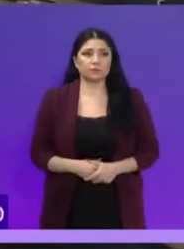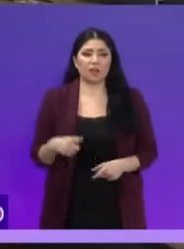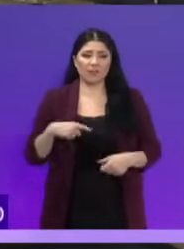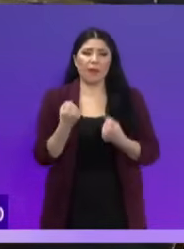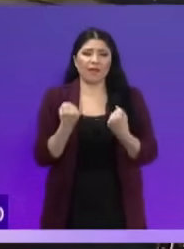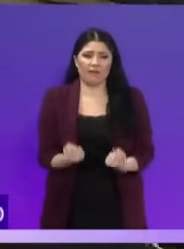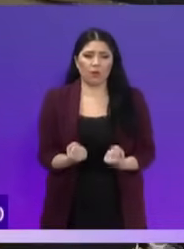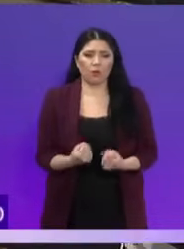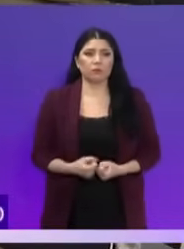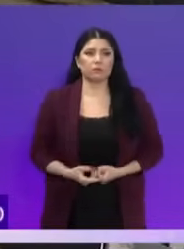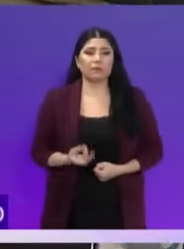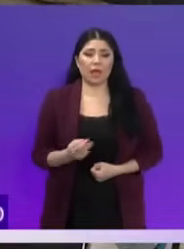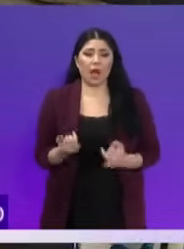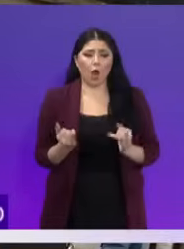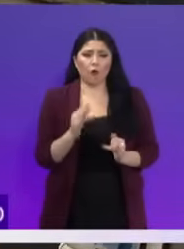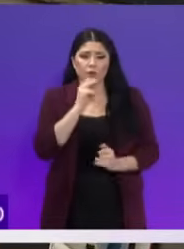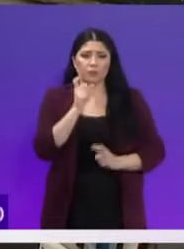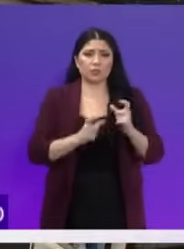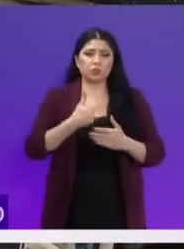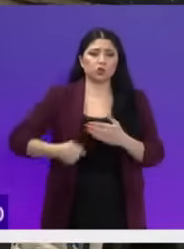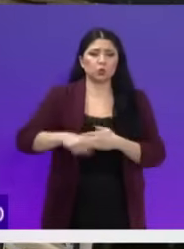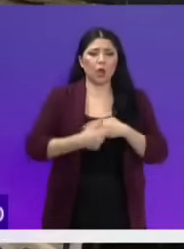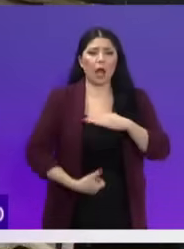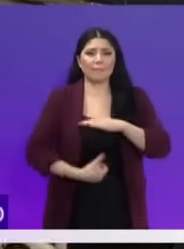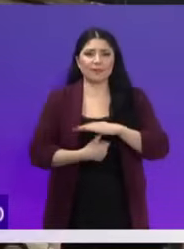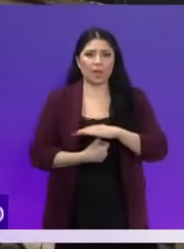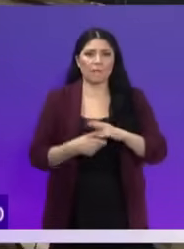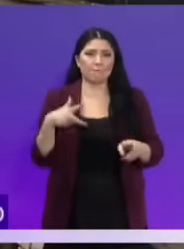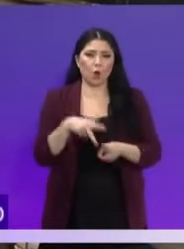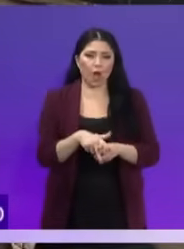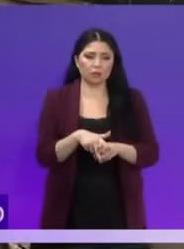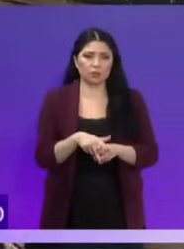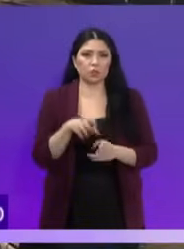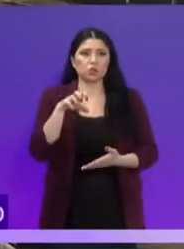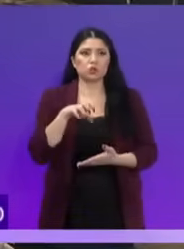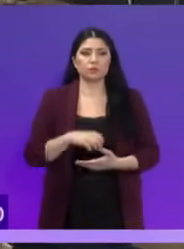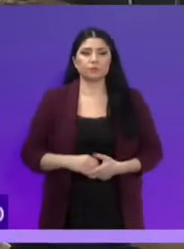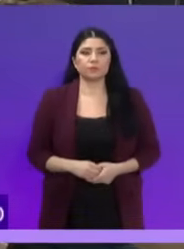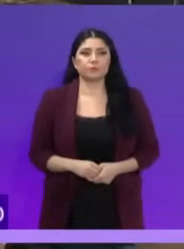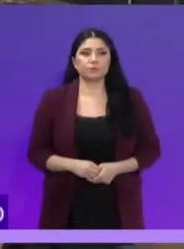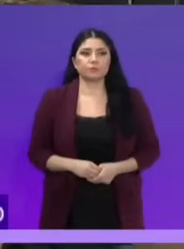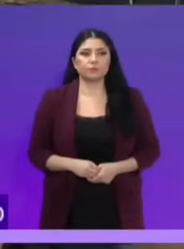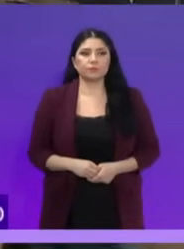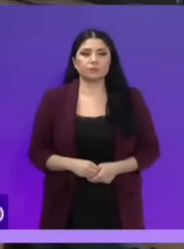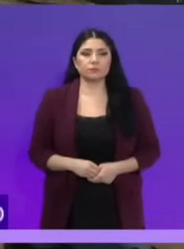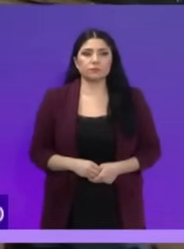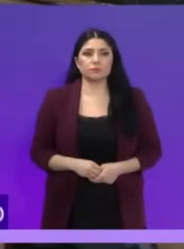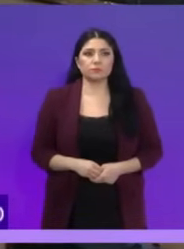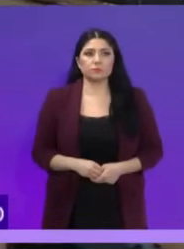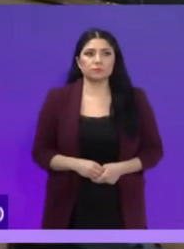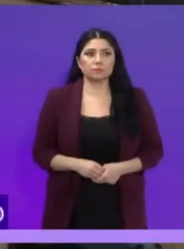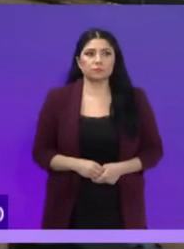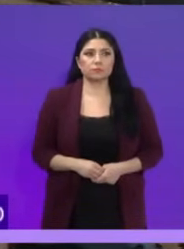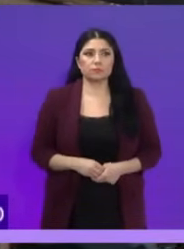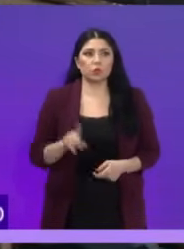îngreunat. Însă acum vorbim despre o centură capitalei blocată în zona de a orașului. Nu